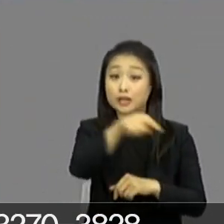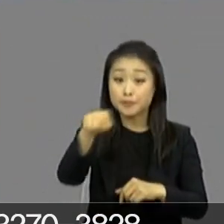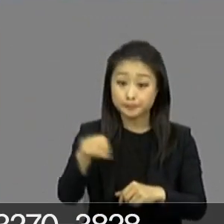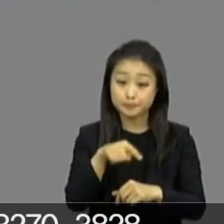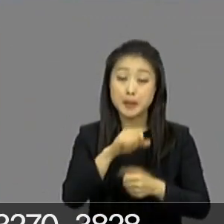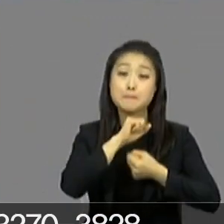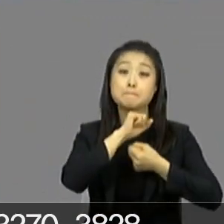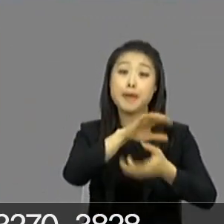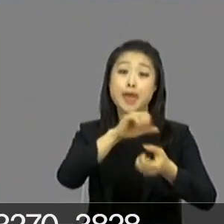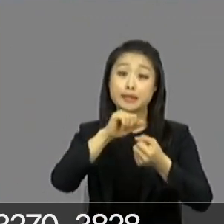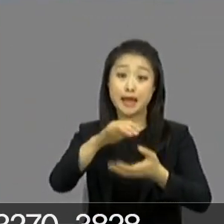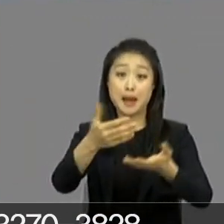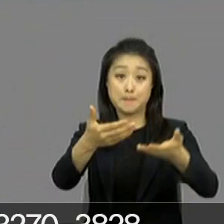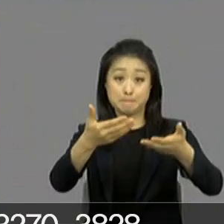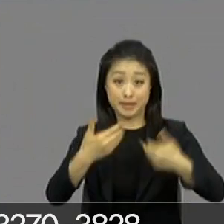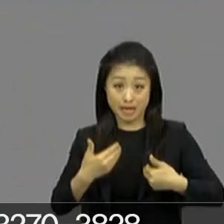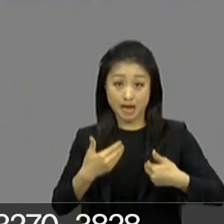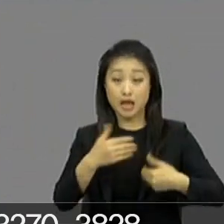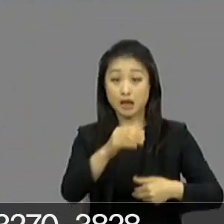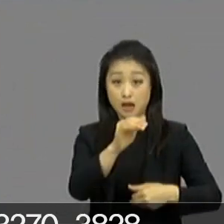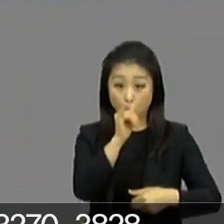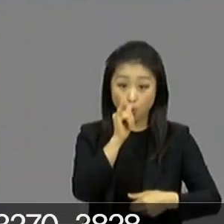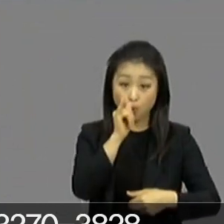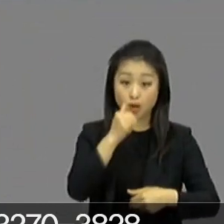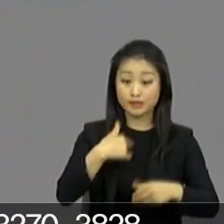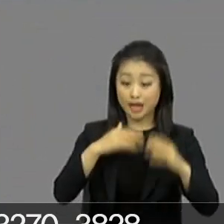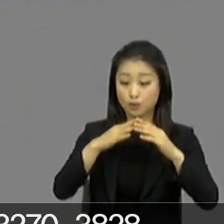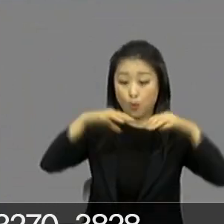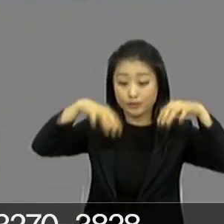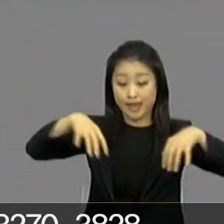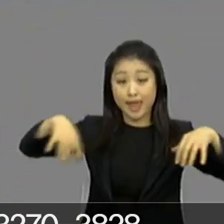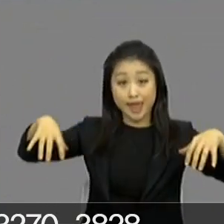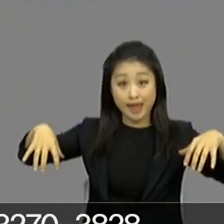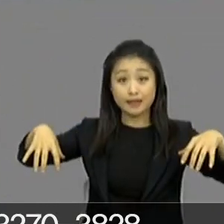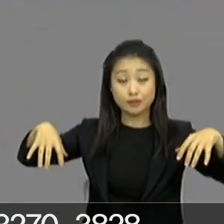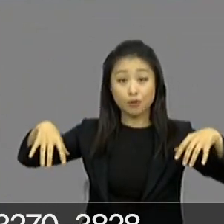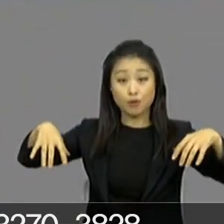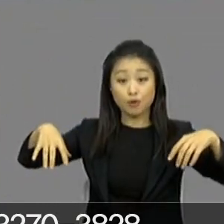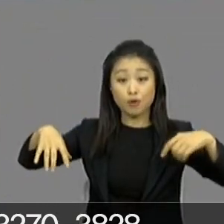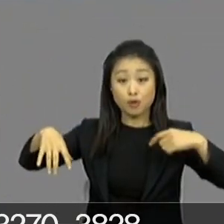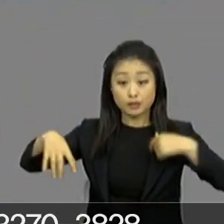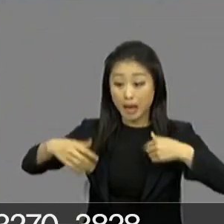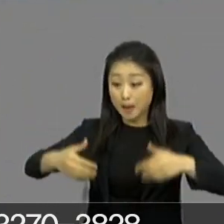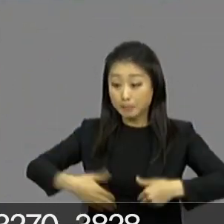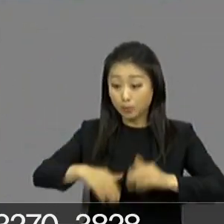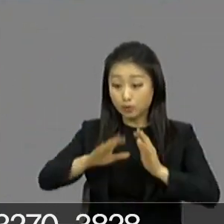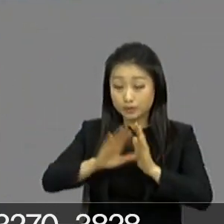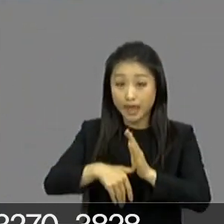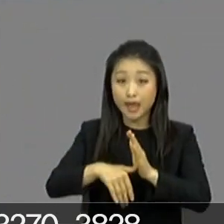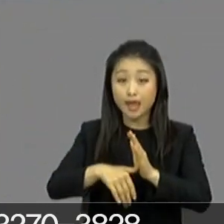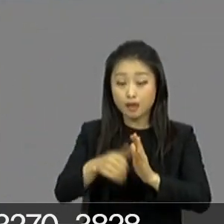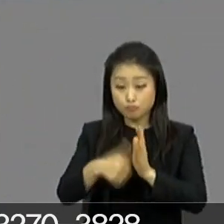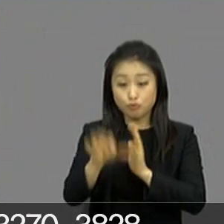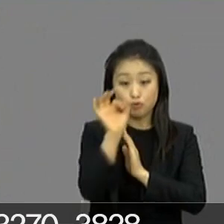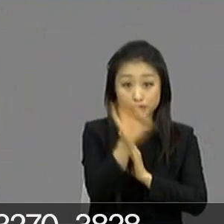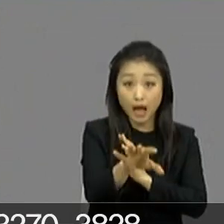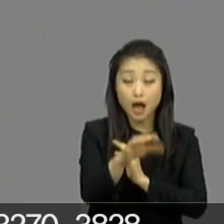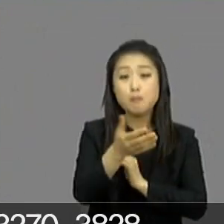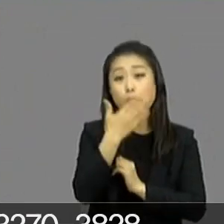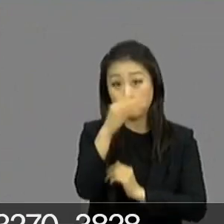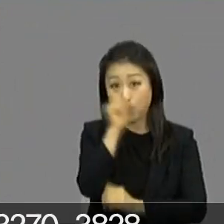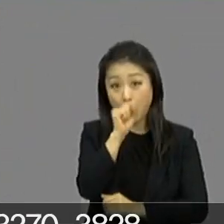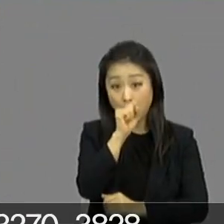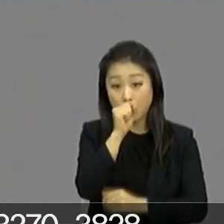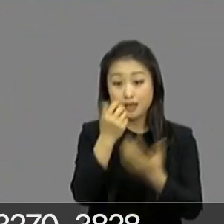배달을 받는것도 물론 있지만 자기네들의 동네 근처에서 필요할 때 사모는 게 더 좋을 때가 많습니다 왜냐하면